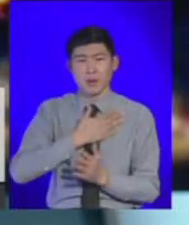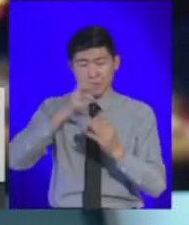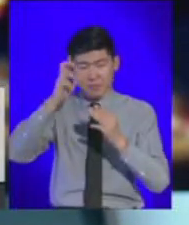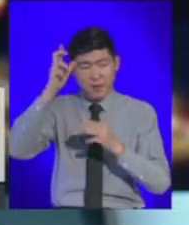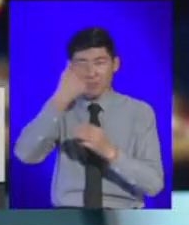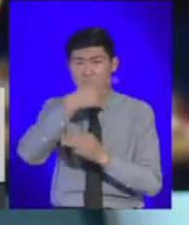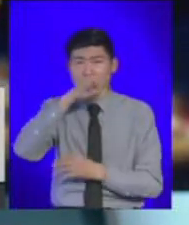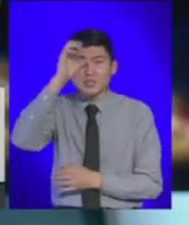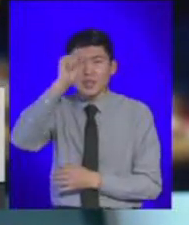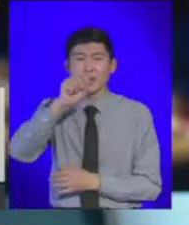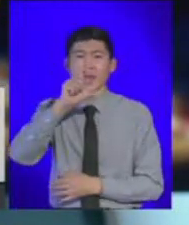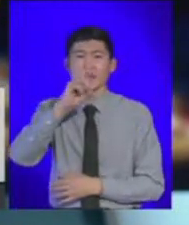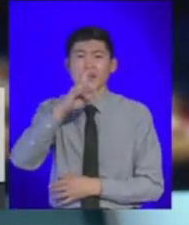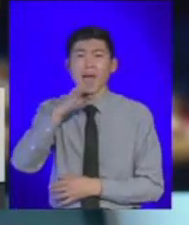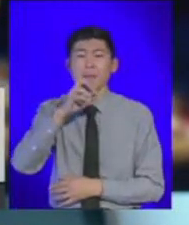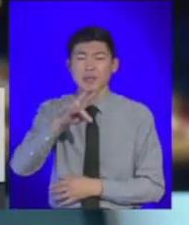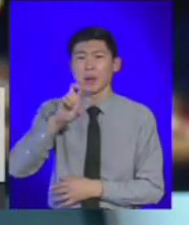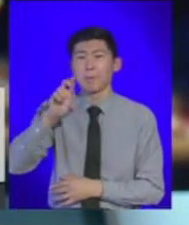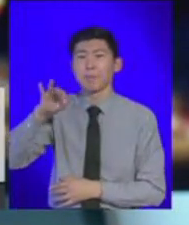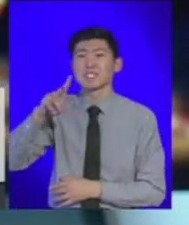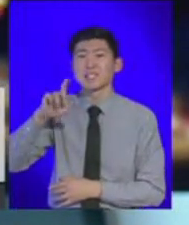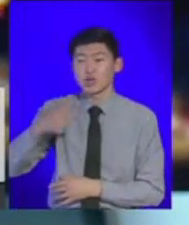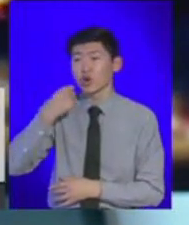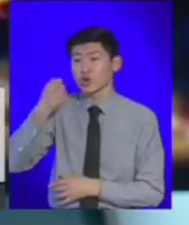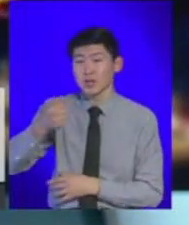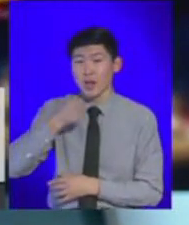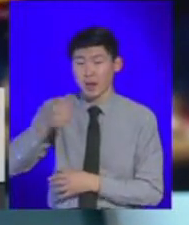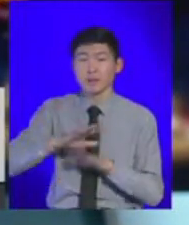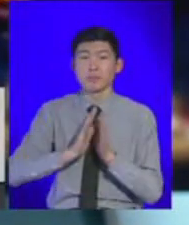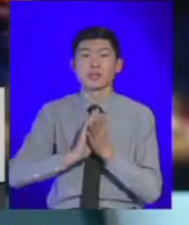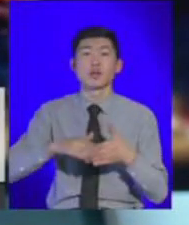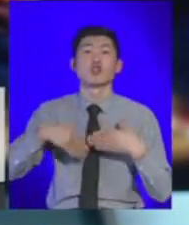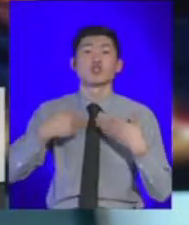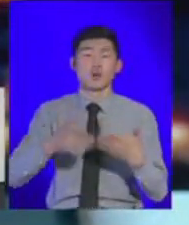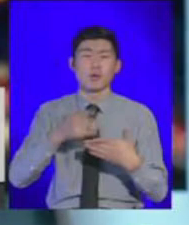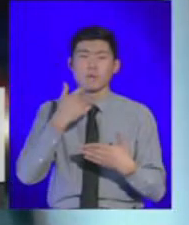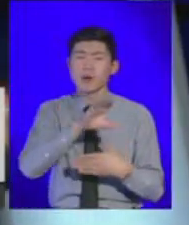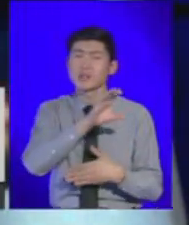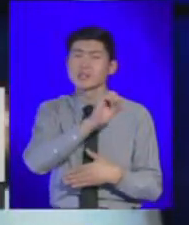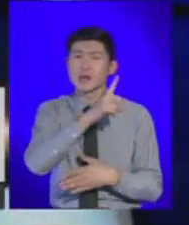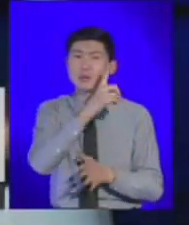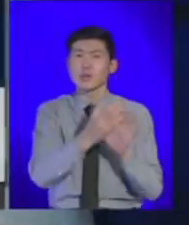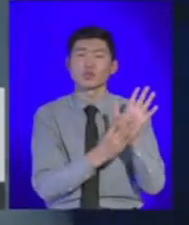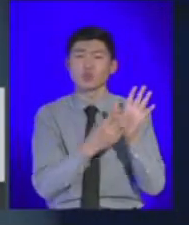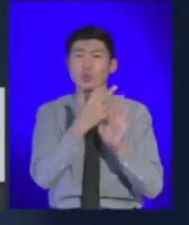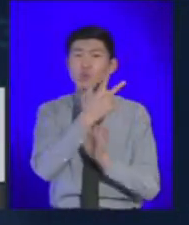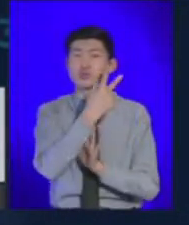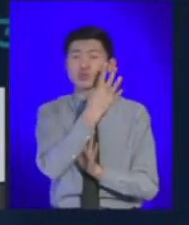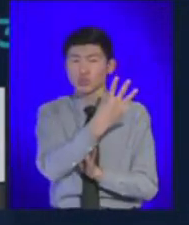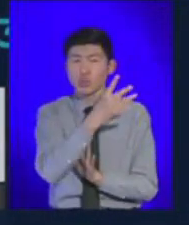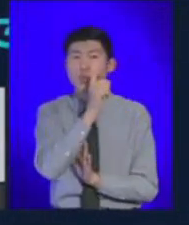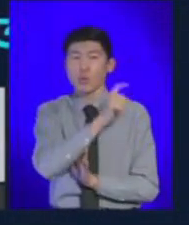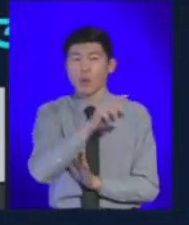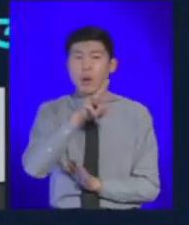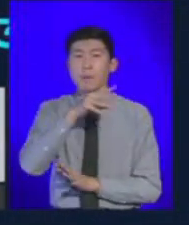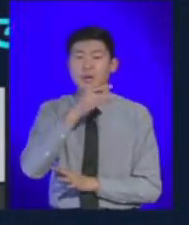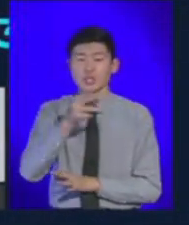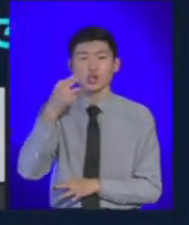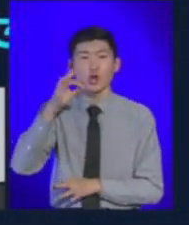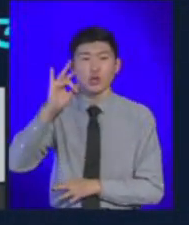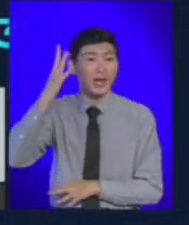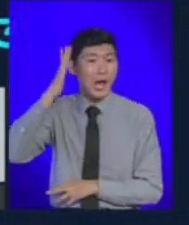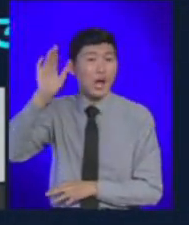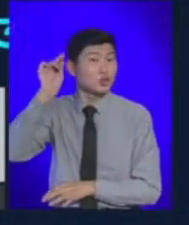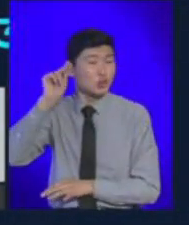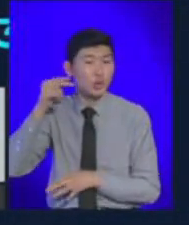сайдын хамглан сэтгүүлч Батцэгт төгсөн ярилцлагаас та бүхэнд хүргэх гэж байна. Тус сангаас 1934 хүн магистр докторт гадаад